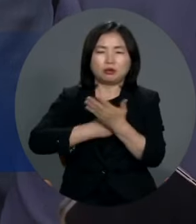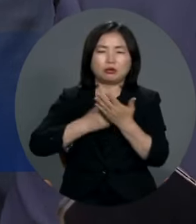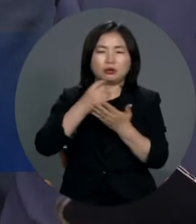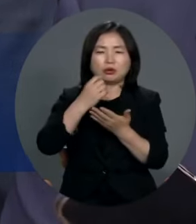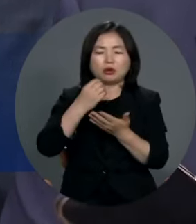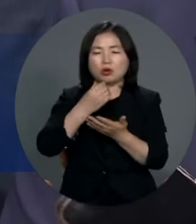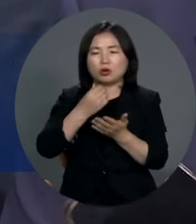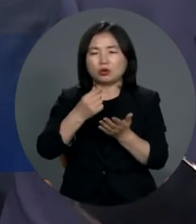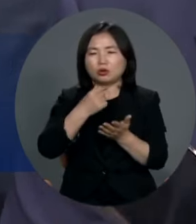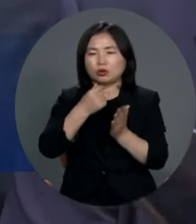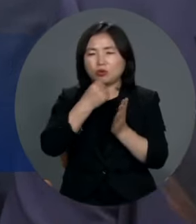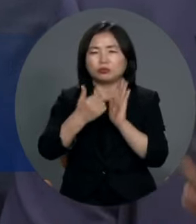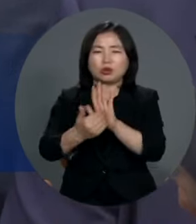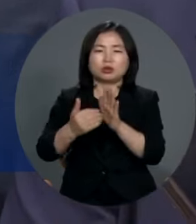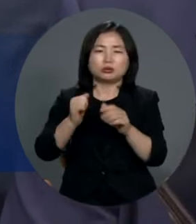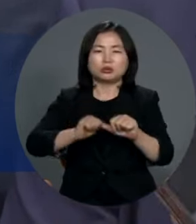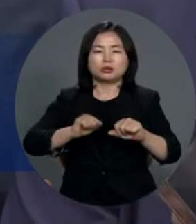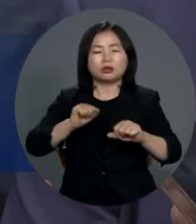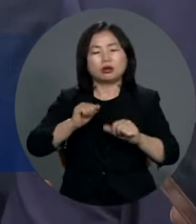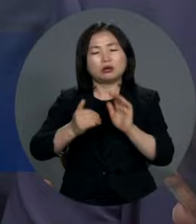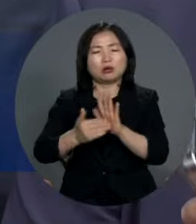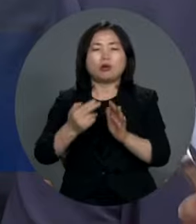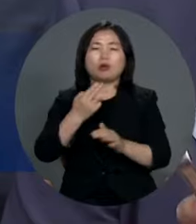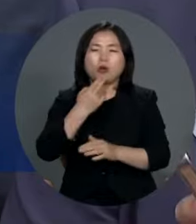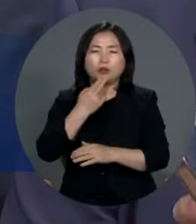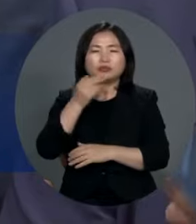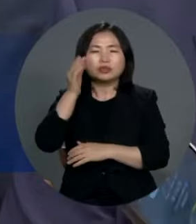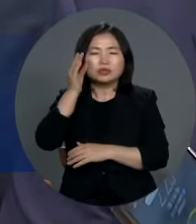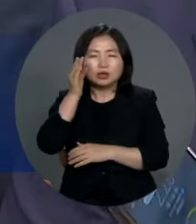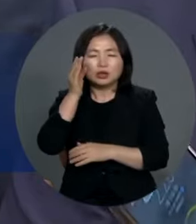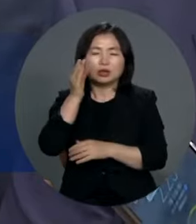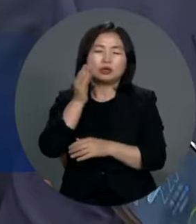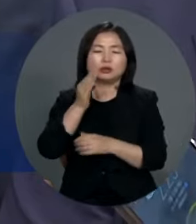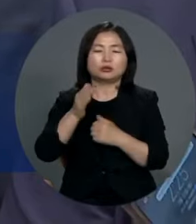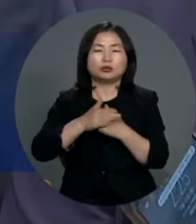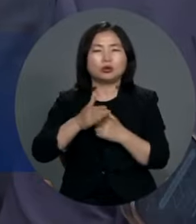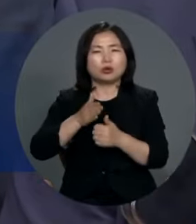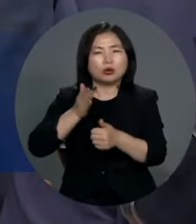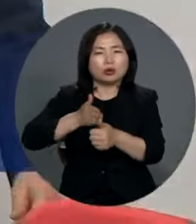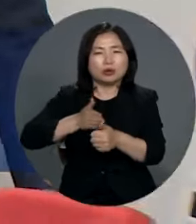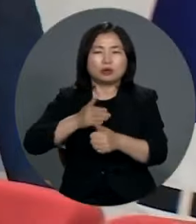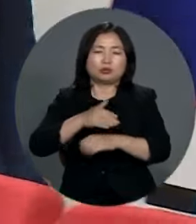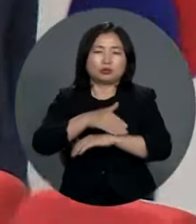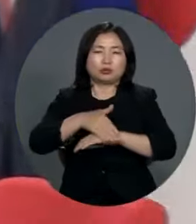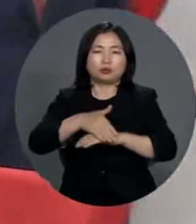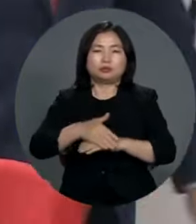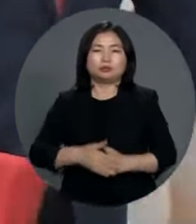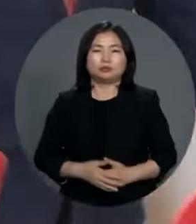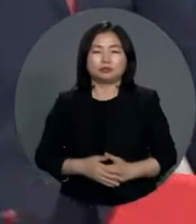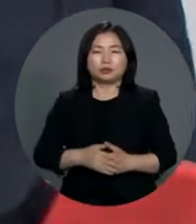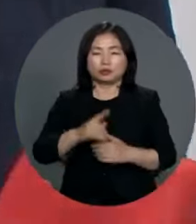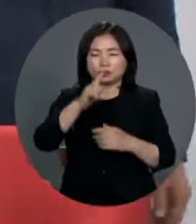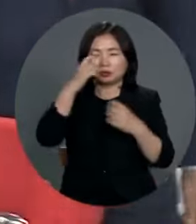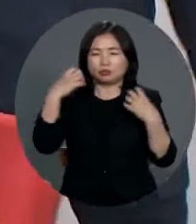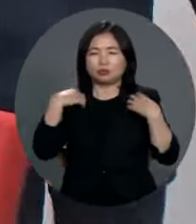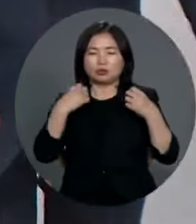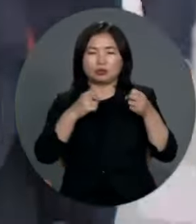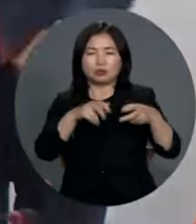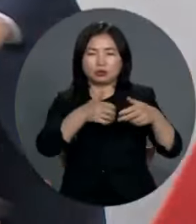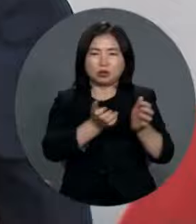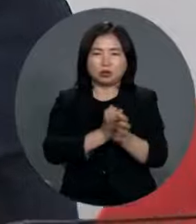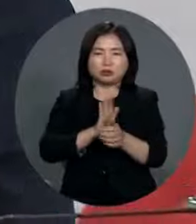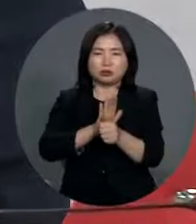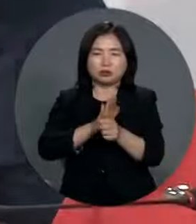거부권 행사를 안 할 것으로 그렇게 기대하고 또 강력하게 요청한 바입니다. 정부와 여당은 피해자